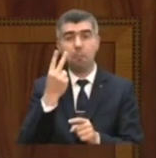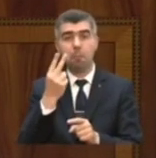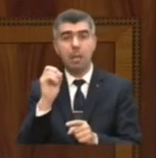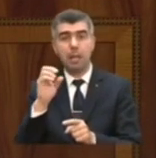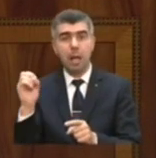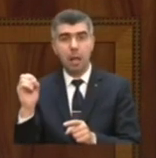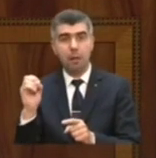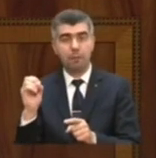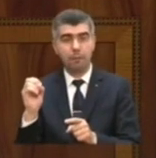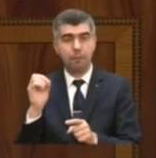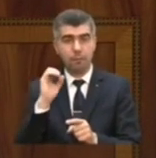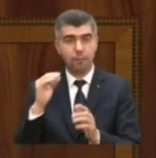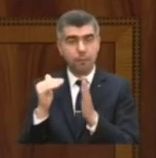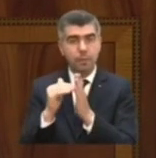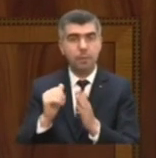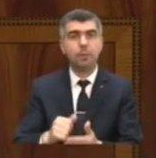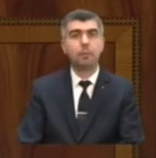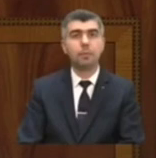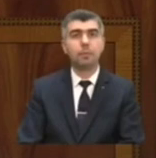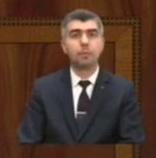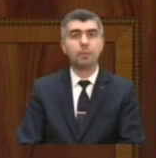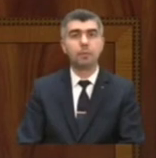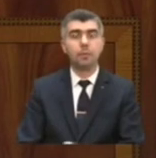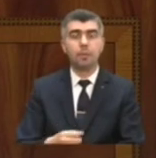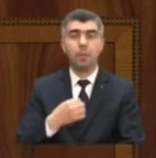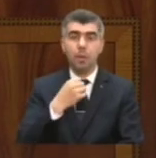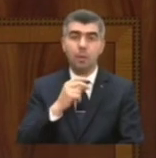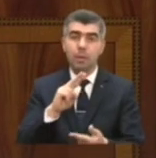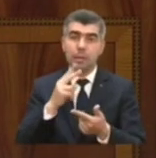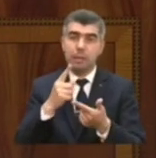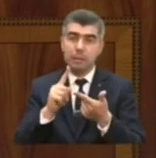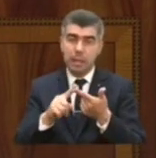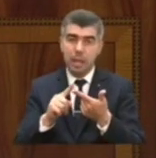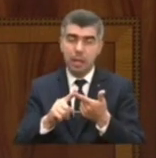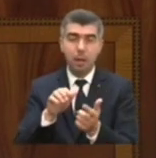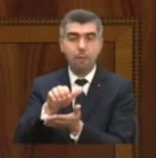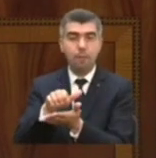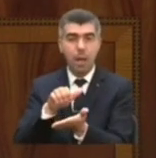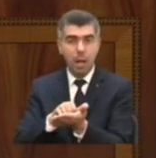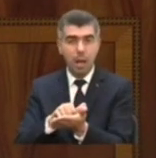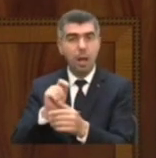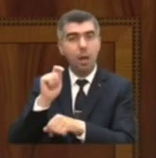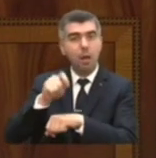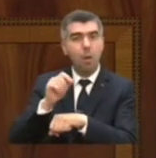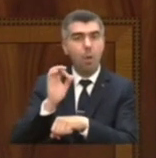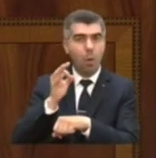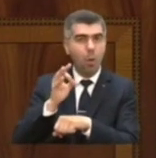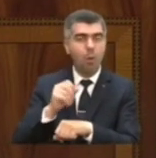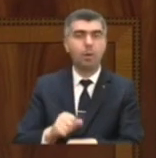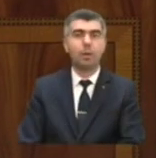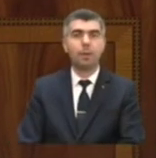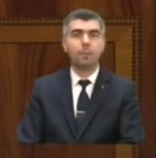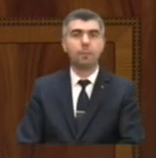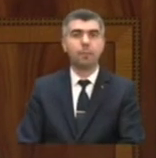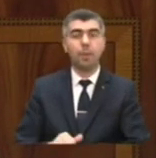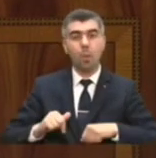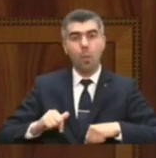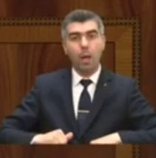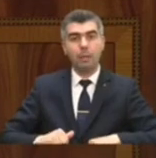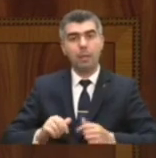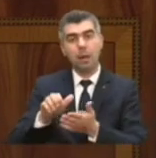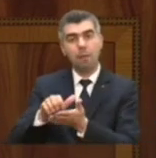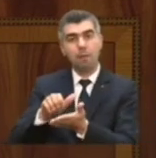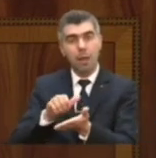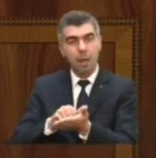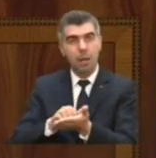كديروا التسهيلات. انا كنتكلم على الفئه الثانيه اللي هما الفلاحين والصناع التقليديين. هنا وزير الفلاحه ترنا